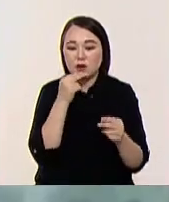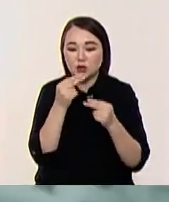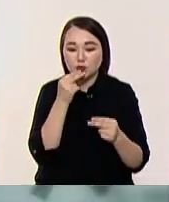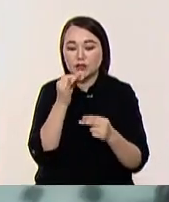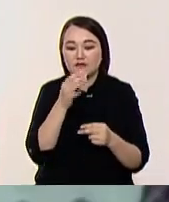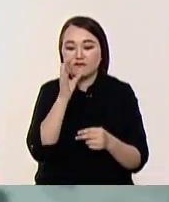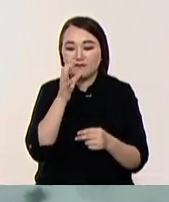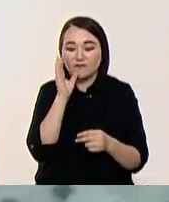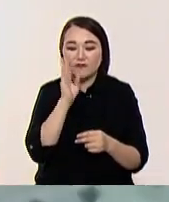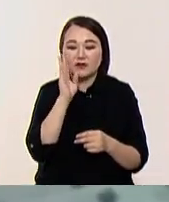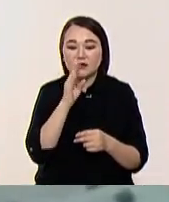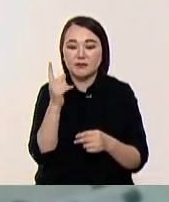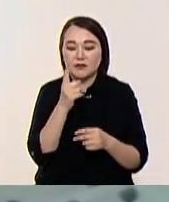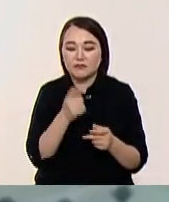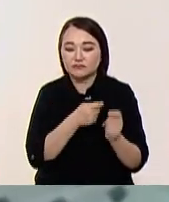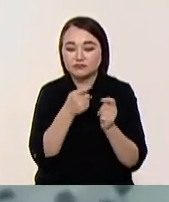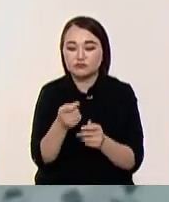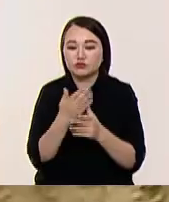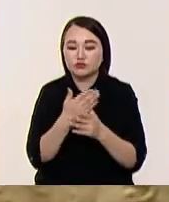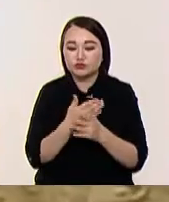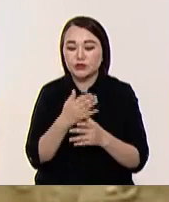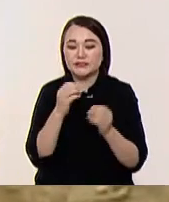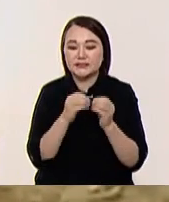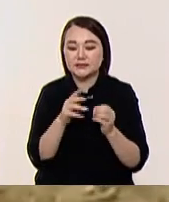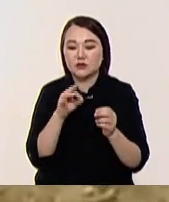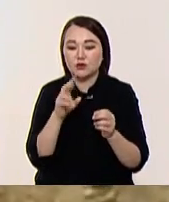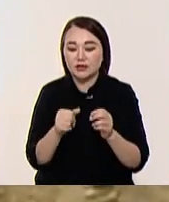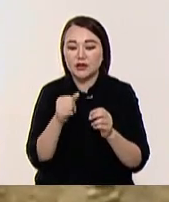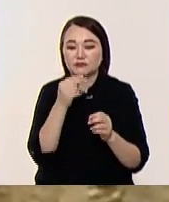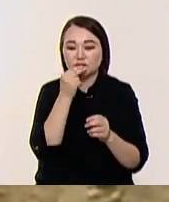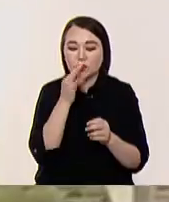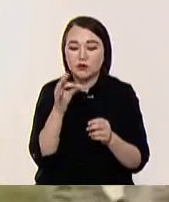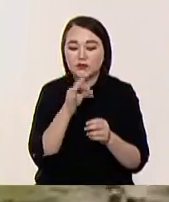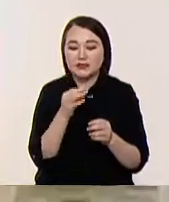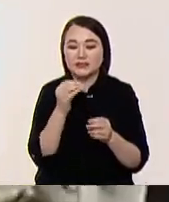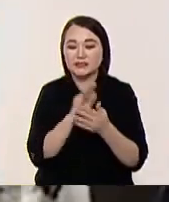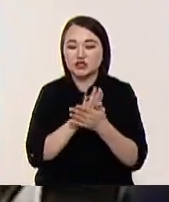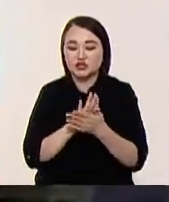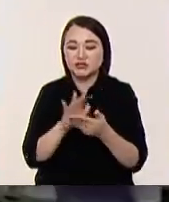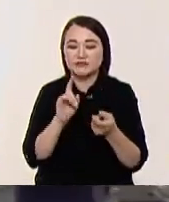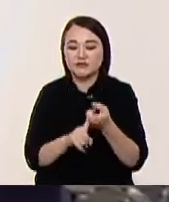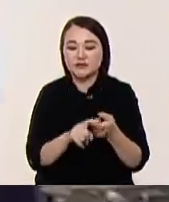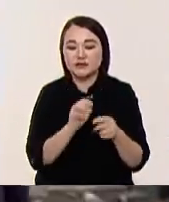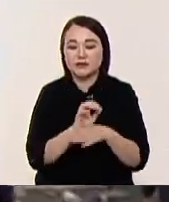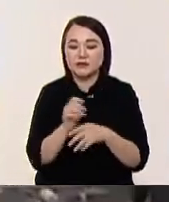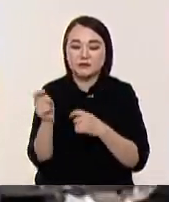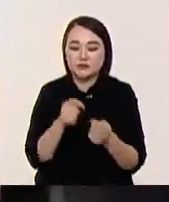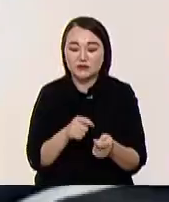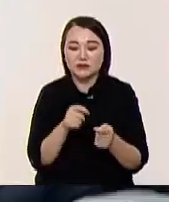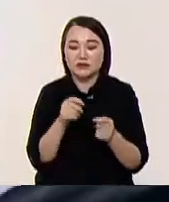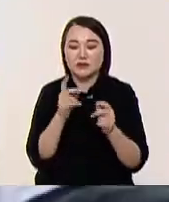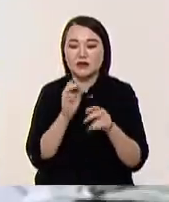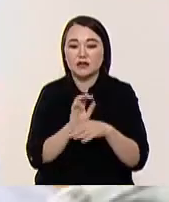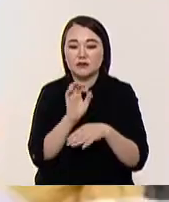питьевая вода. Первая партия гуманитарной помощи – 10 тонн продовольствия и средств гигиены – прибыла в пострадавшие